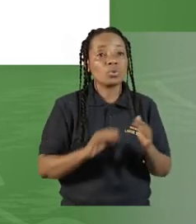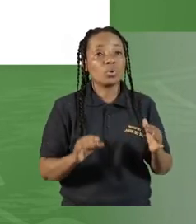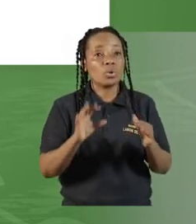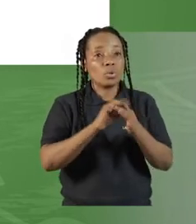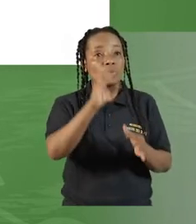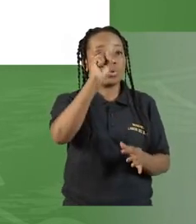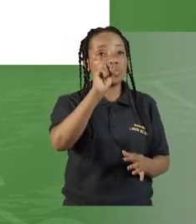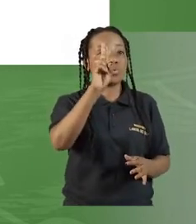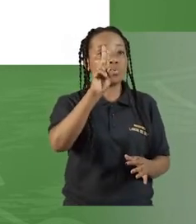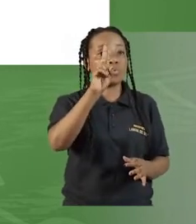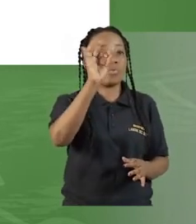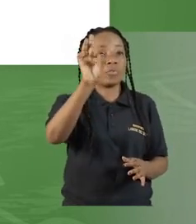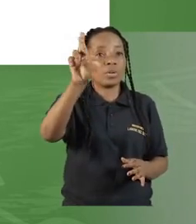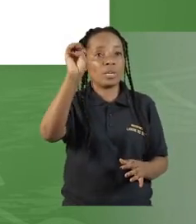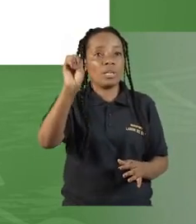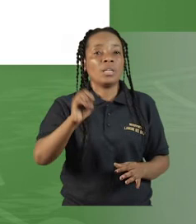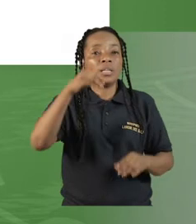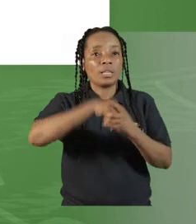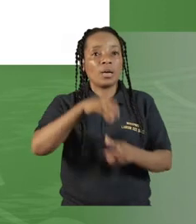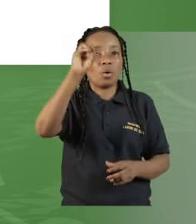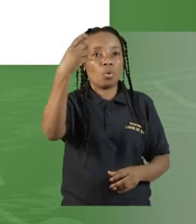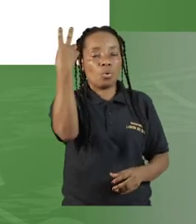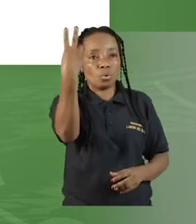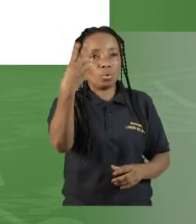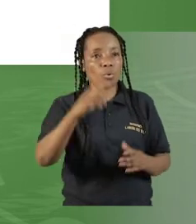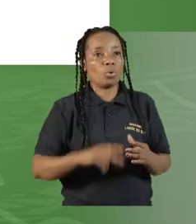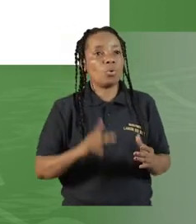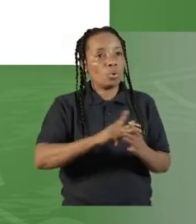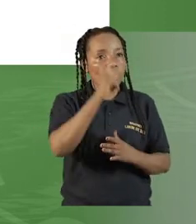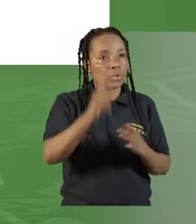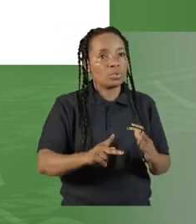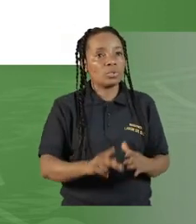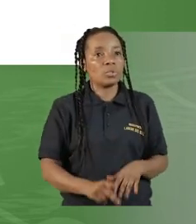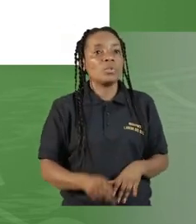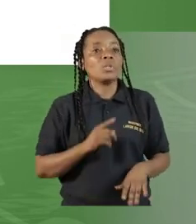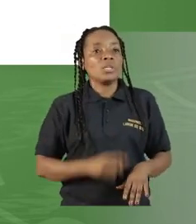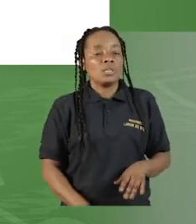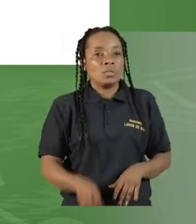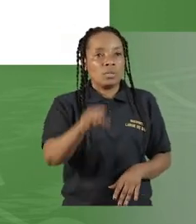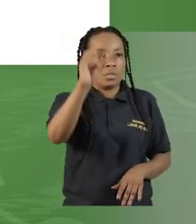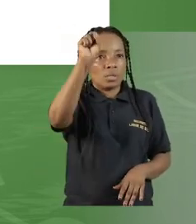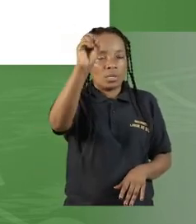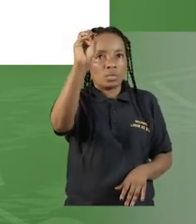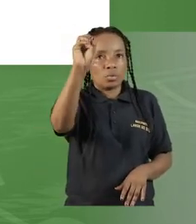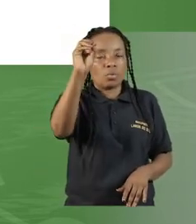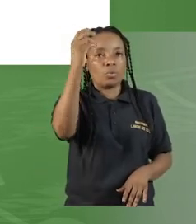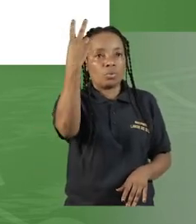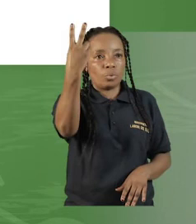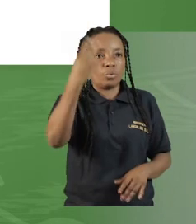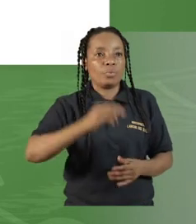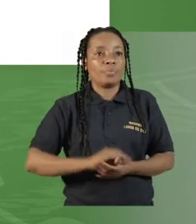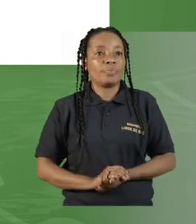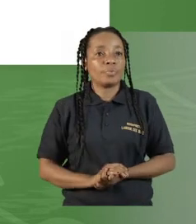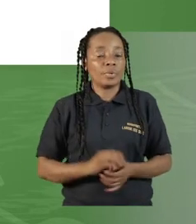du dioxyde de soufre. L'équation bilan de cette réaction s'écrit. Du soufre S